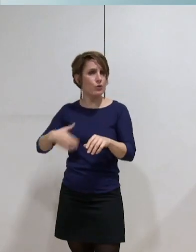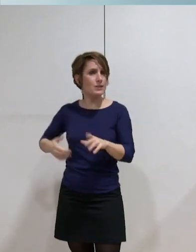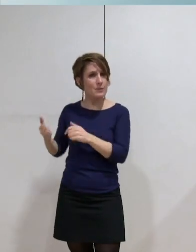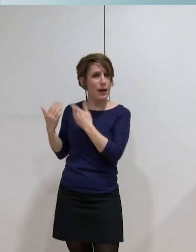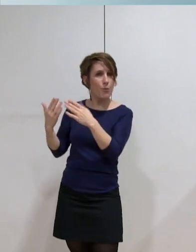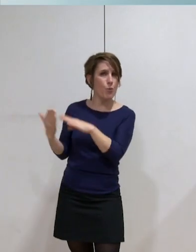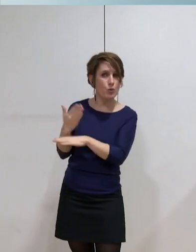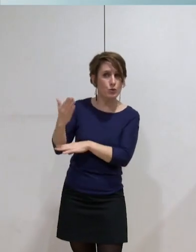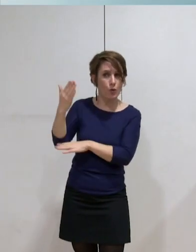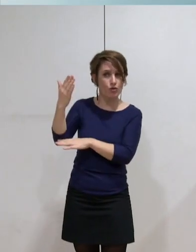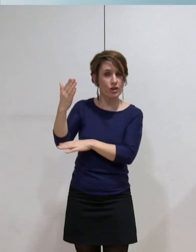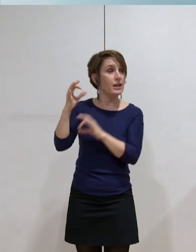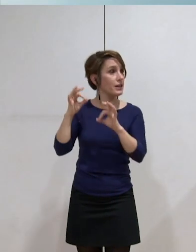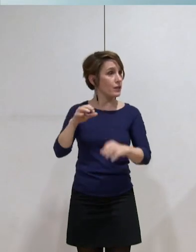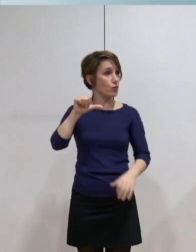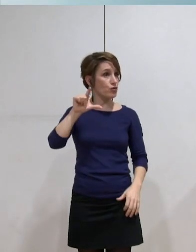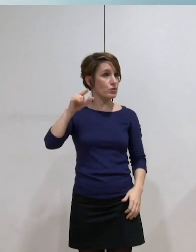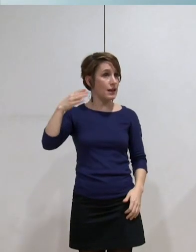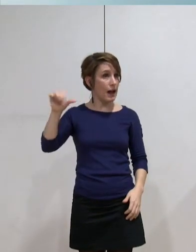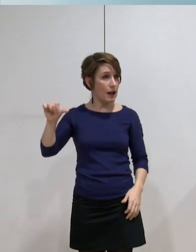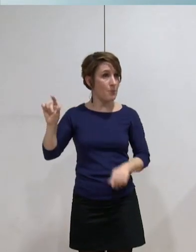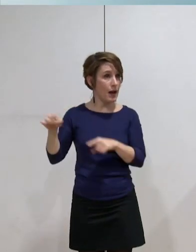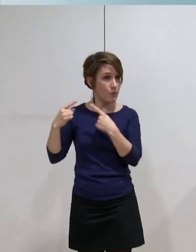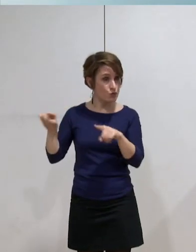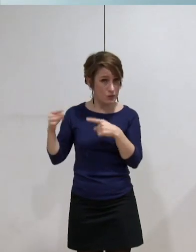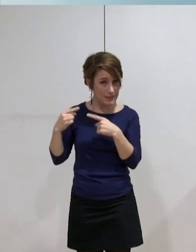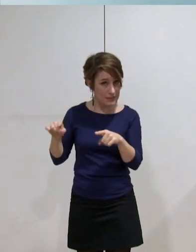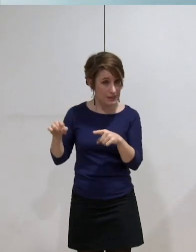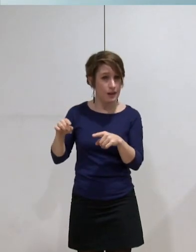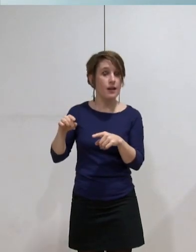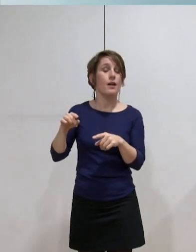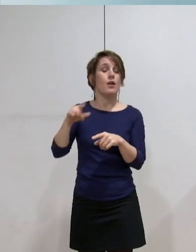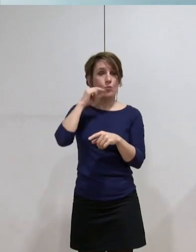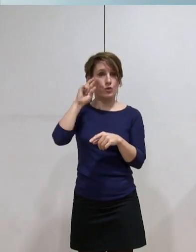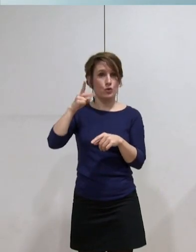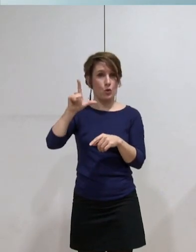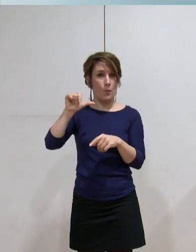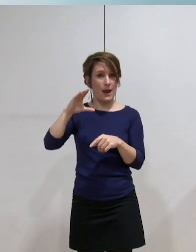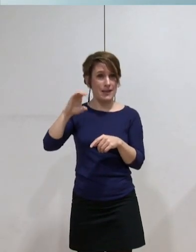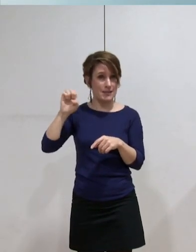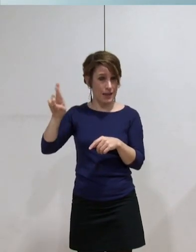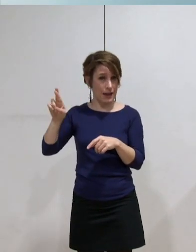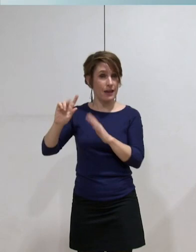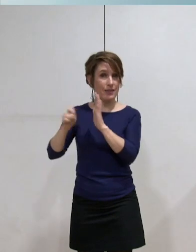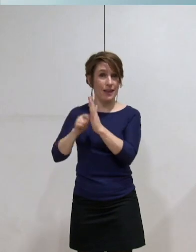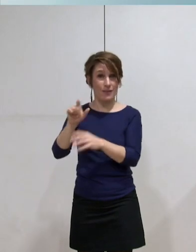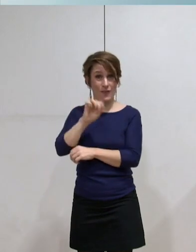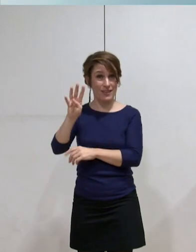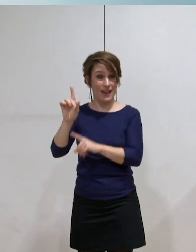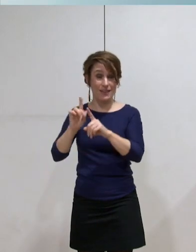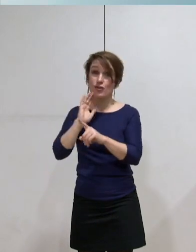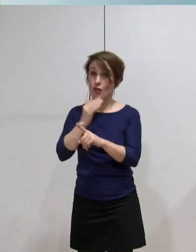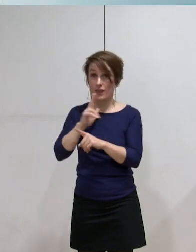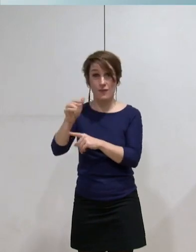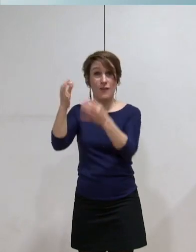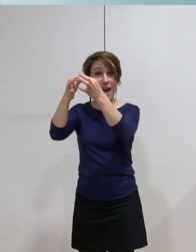et c'est bien Alma musique Antonio placer qui dès le 24 janvier va inaugurer ce nouveau lieu